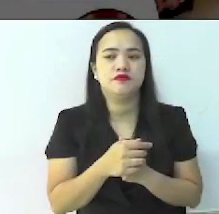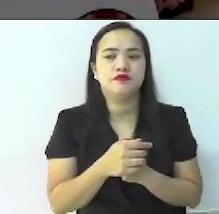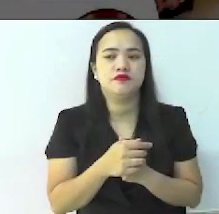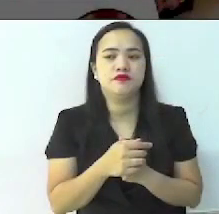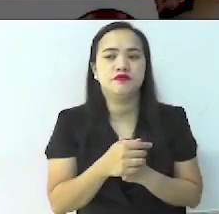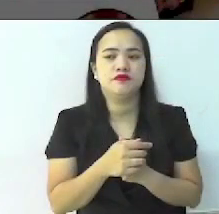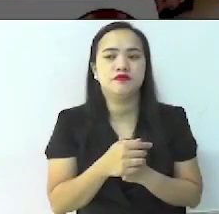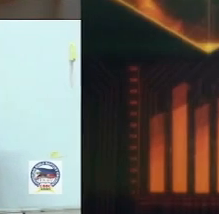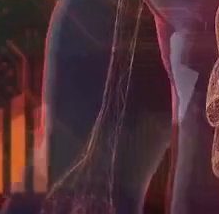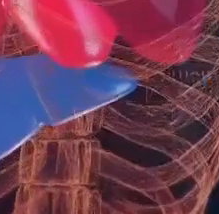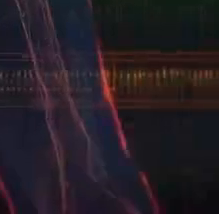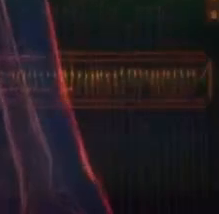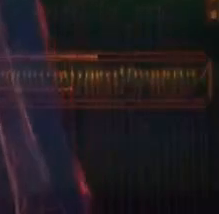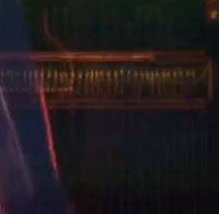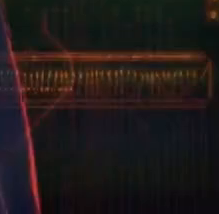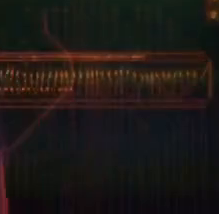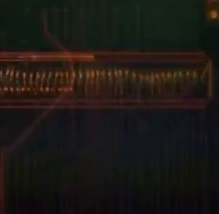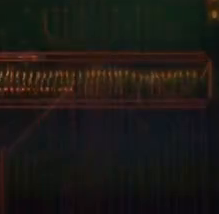k